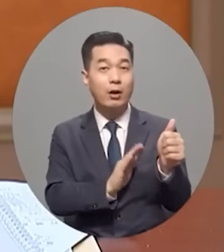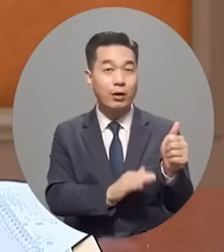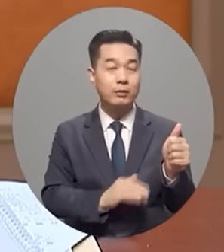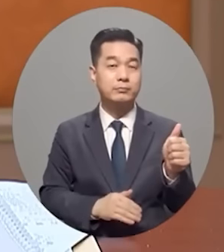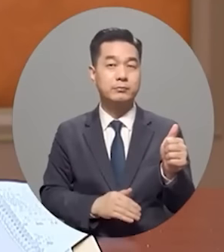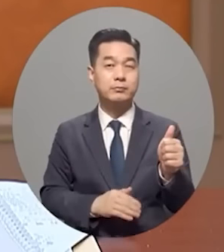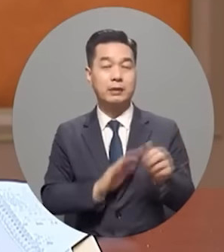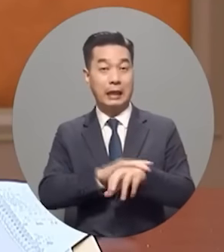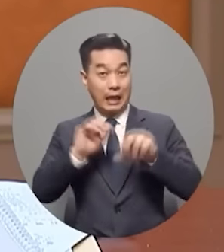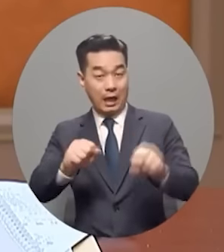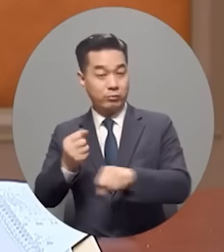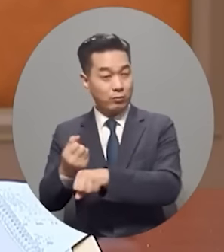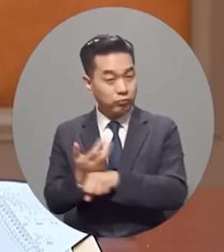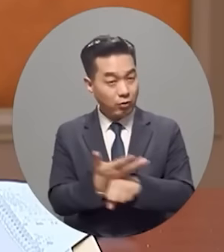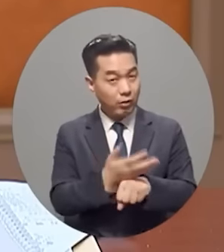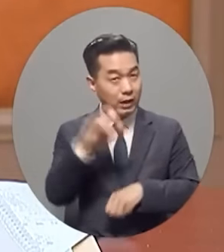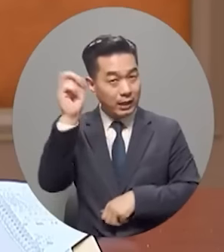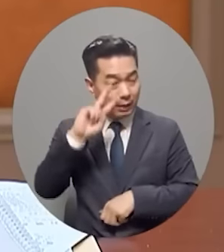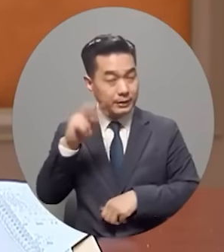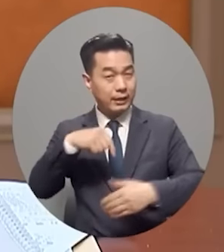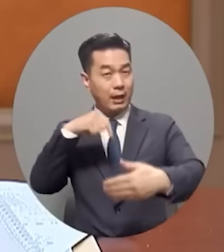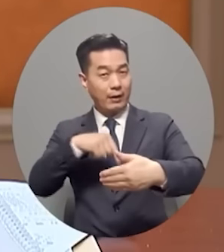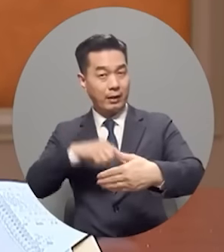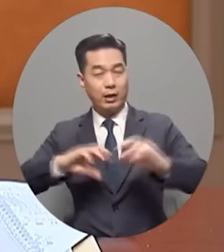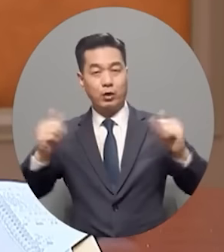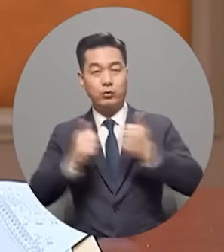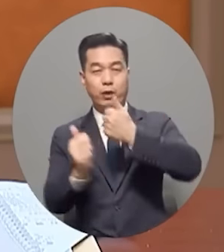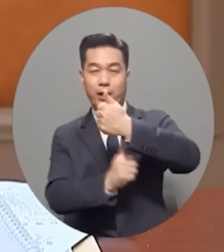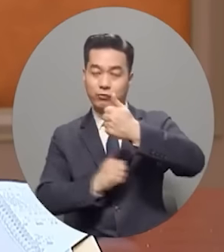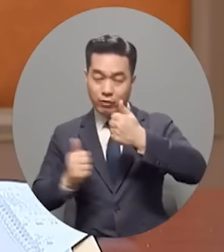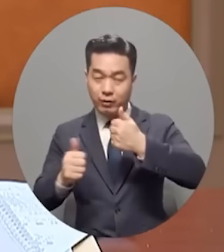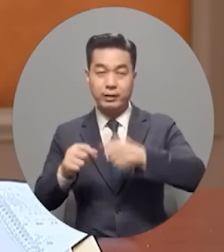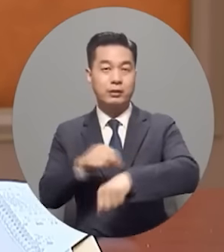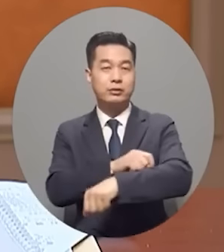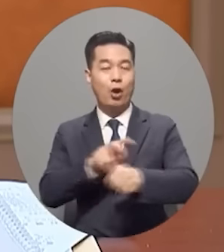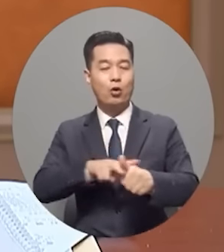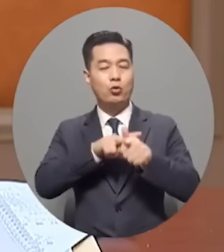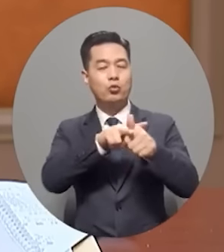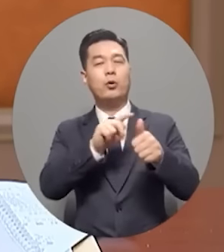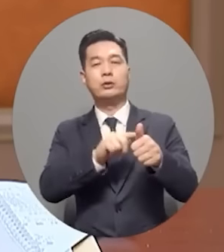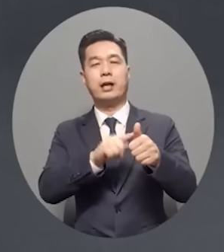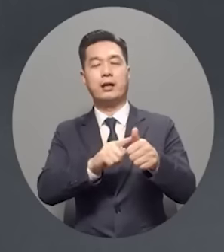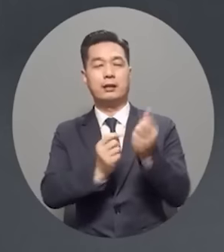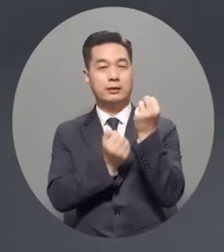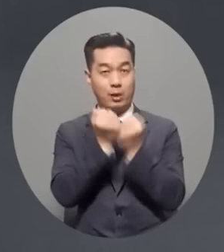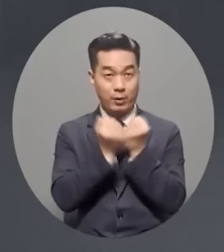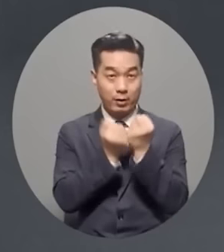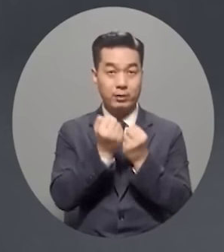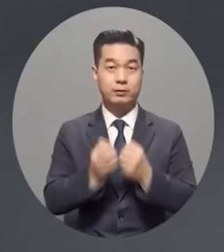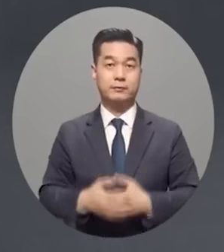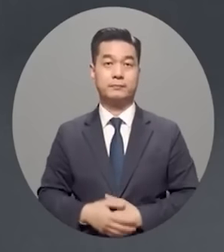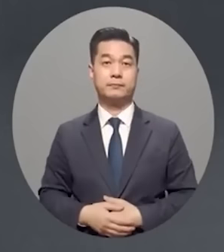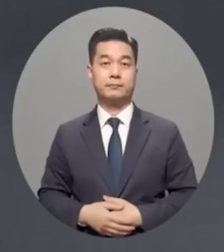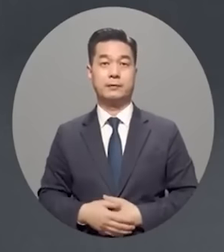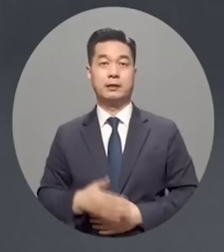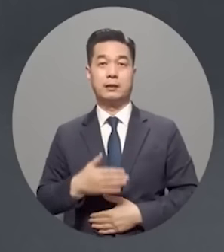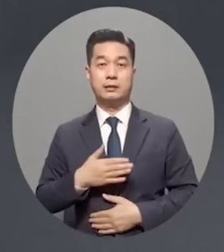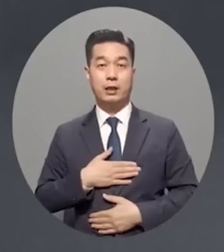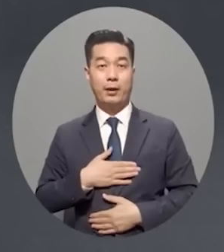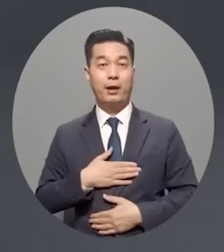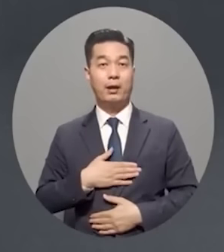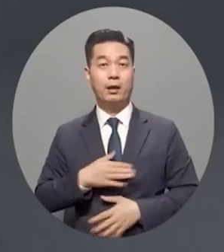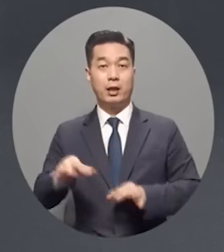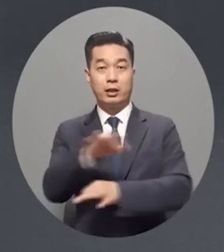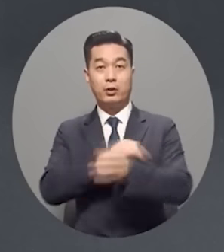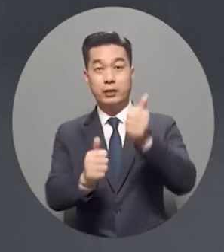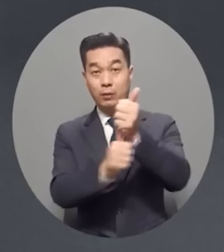묻던 이 구청장은 갑자기 관내 국회의원 선거에 출마한 특정 후보자에 대해 말합니다. 전 경제부시장 이번에